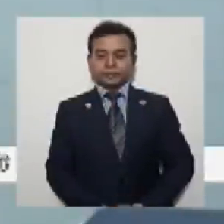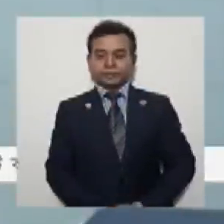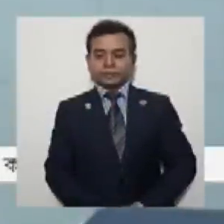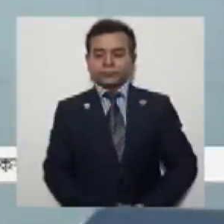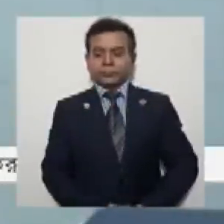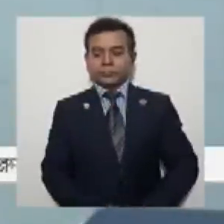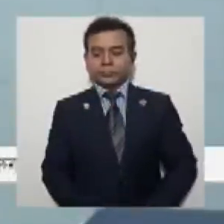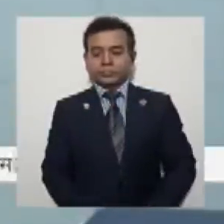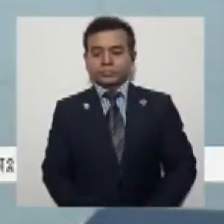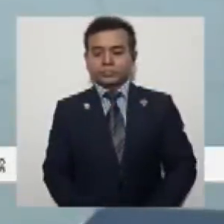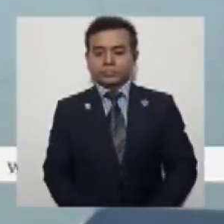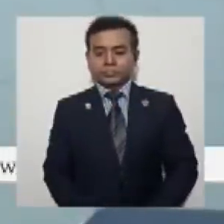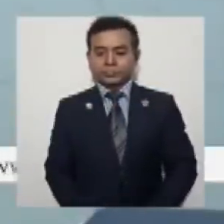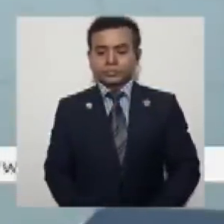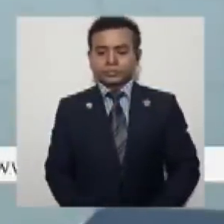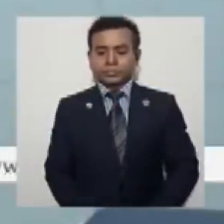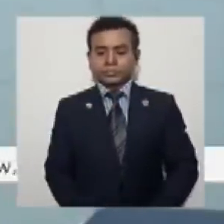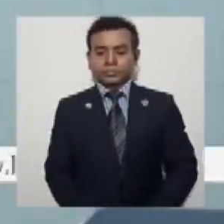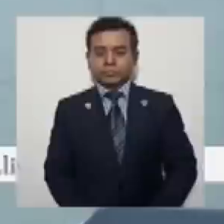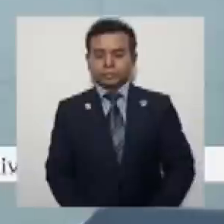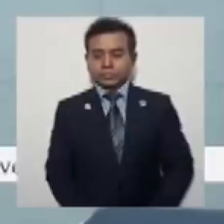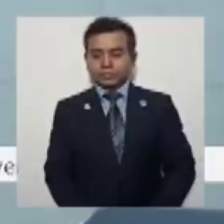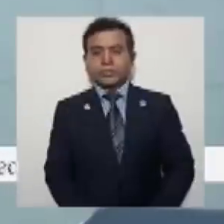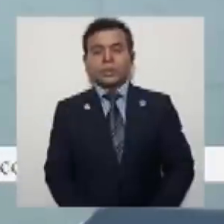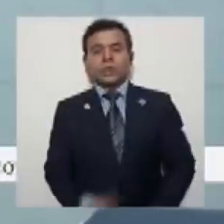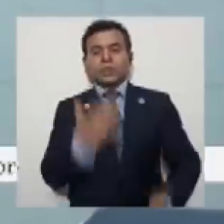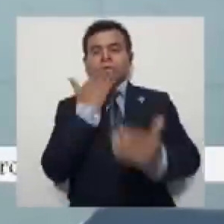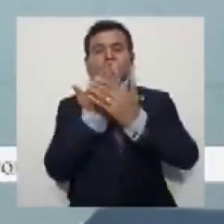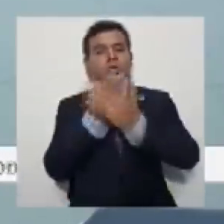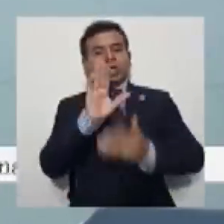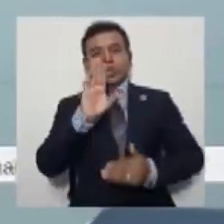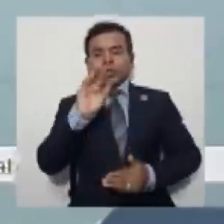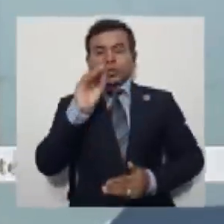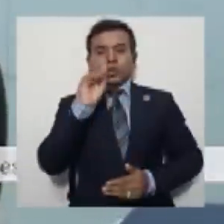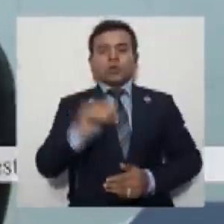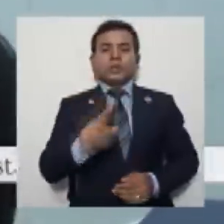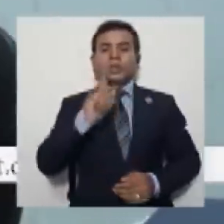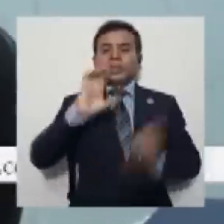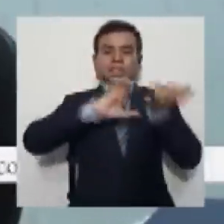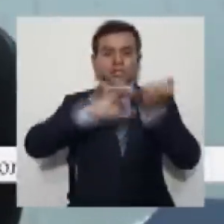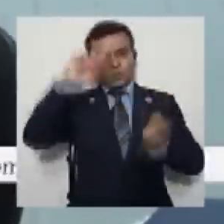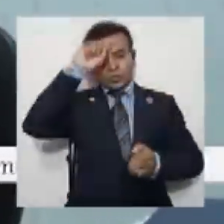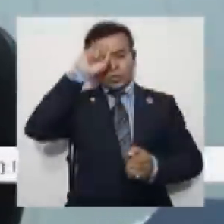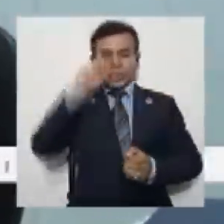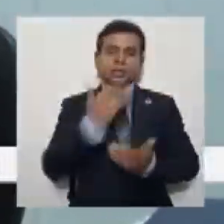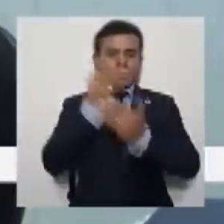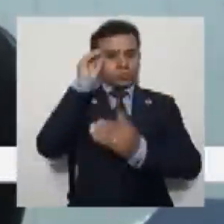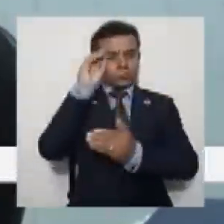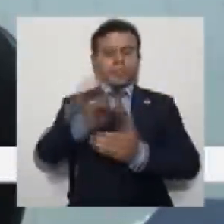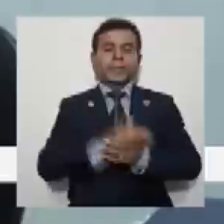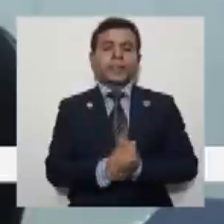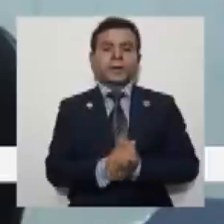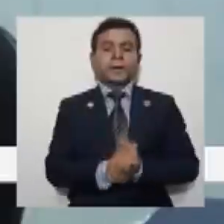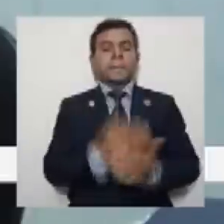ধন্যবাদ মাননীয় মন্ত্রী জনাব জাহেদ মালিক এমপি। প্রিয় সাংবাদিক বৃন্দ এবং সম্মানিত